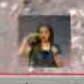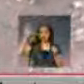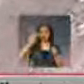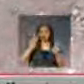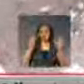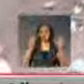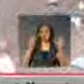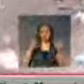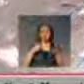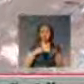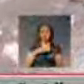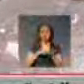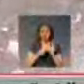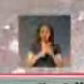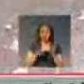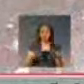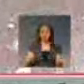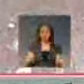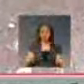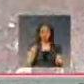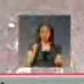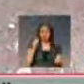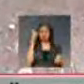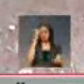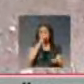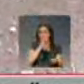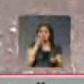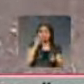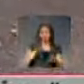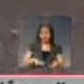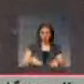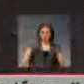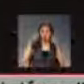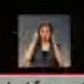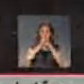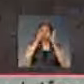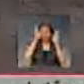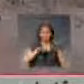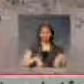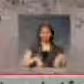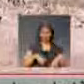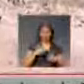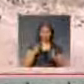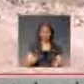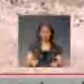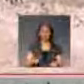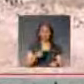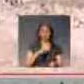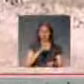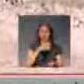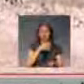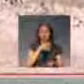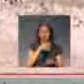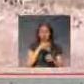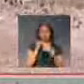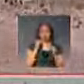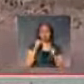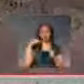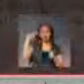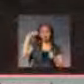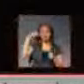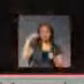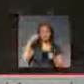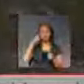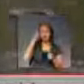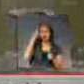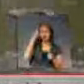صغيرين، اعمل ايه دلوقتي؟ كل شويه المجاري وتوقع علينا البيوت. احنا بنعاني، بنقول للمسؤولين